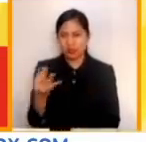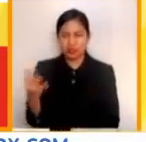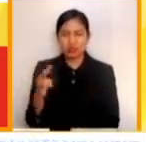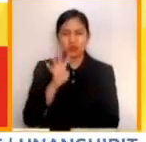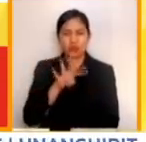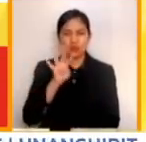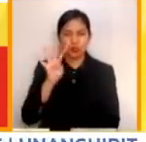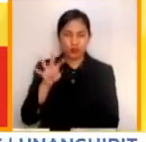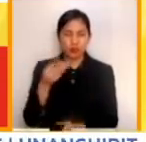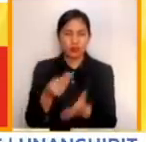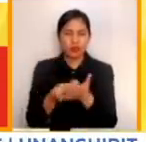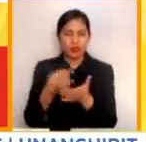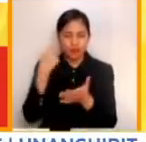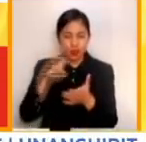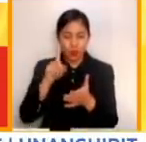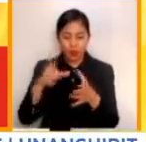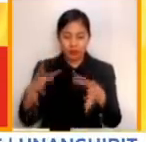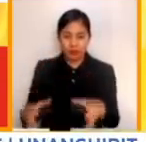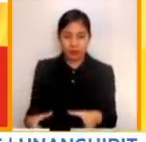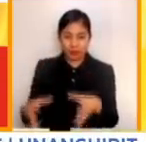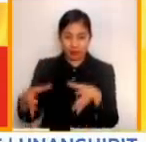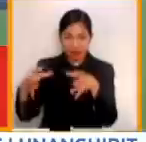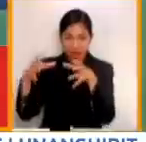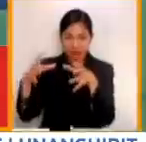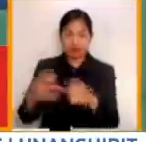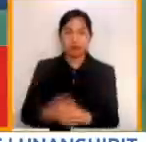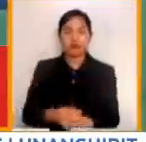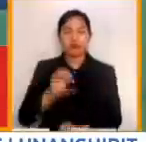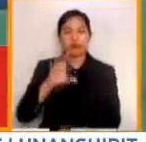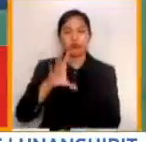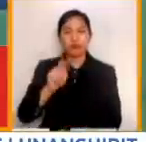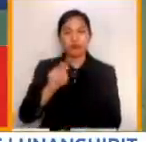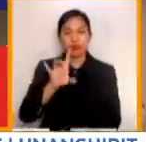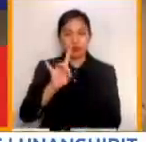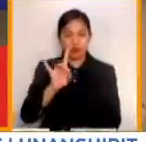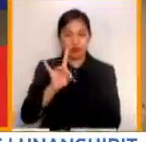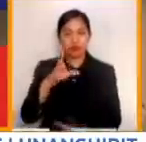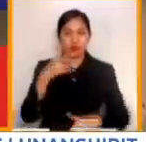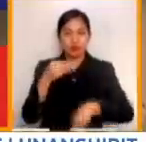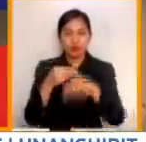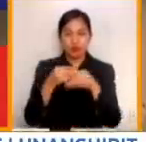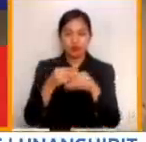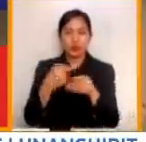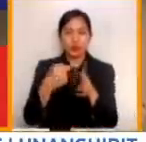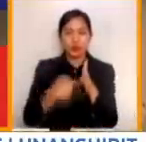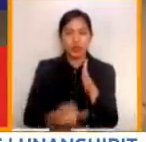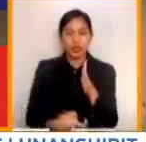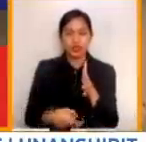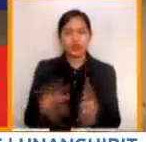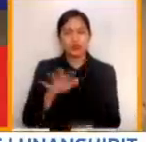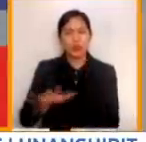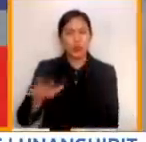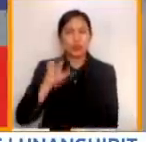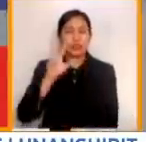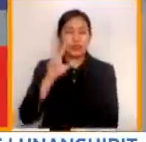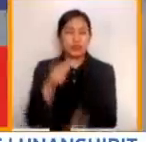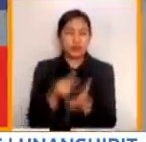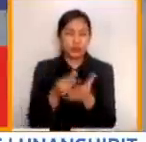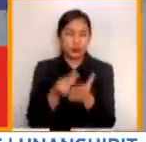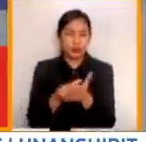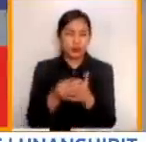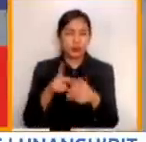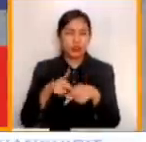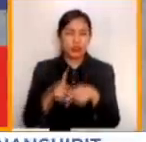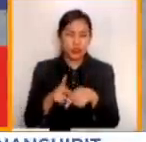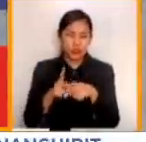regular na tangke. Sa October 8, madaragdagan pa ang presyo ng LPG ng mahigit 3 pesos kada kilo. Dahil